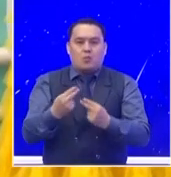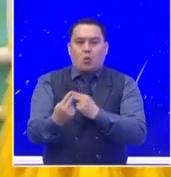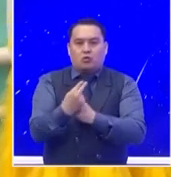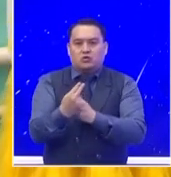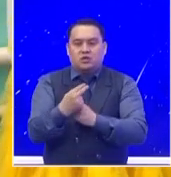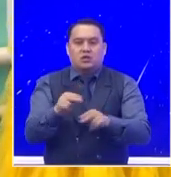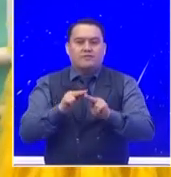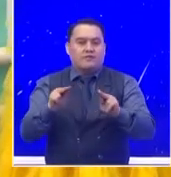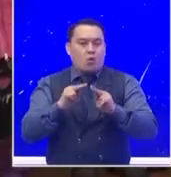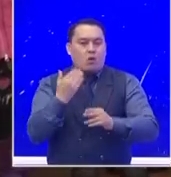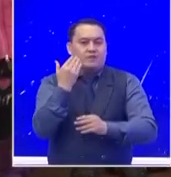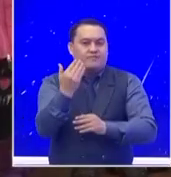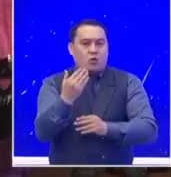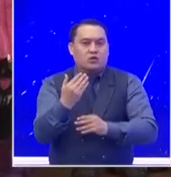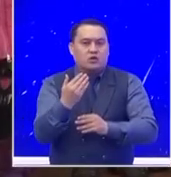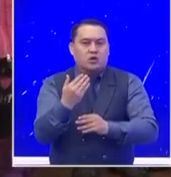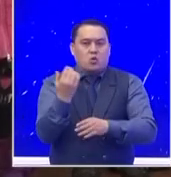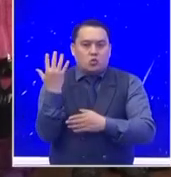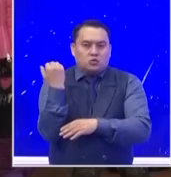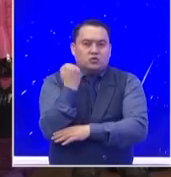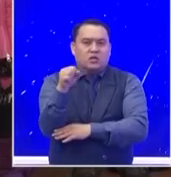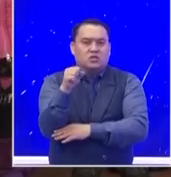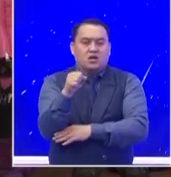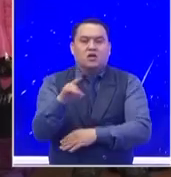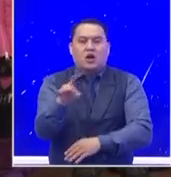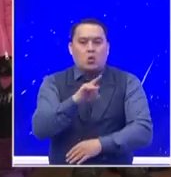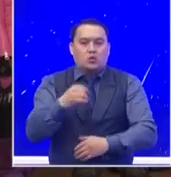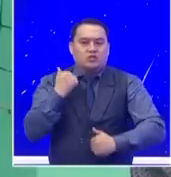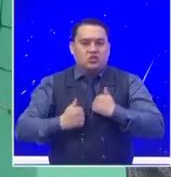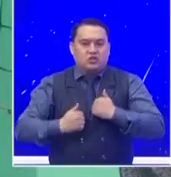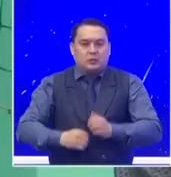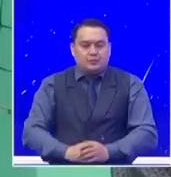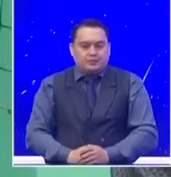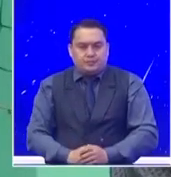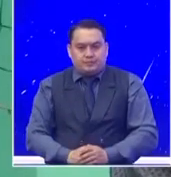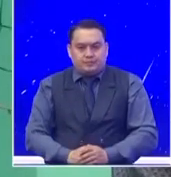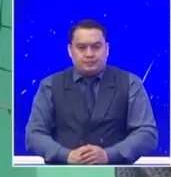преподавателем и наставником. А его воспитанники не раз успешно защищали честь района.